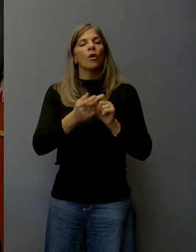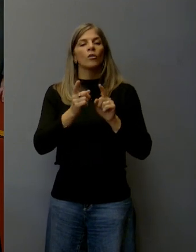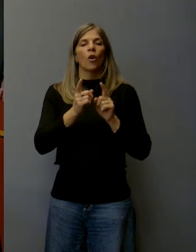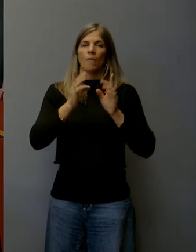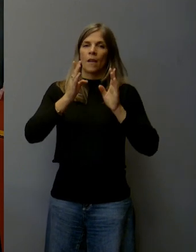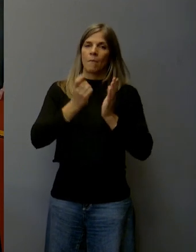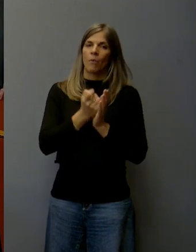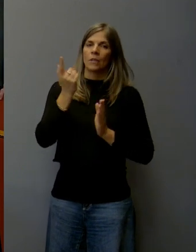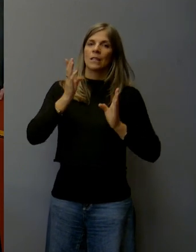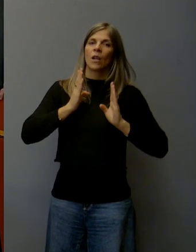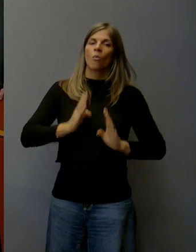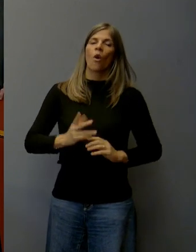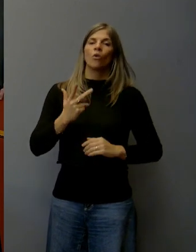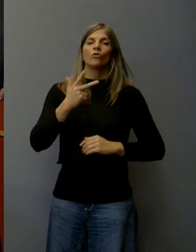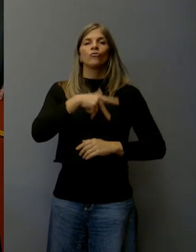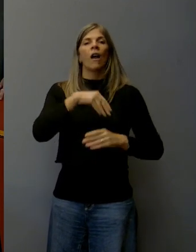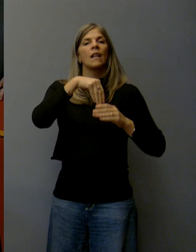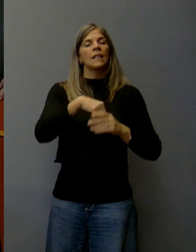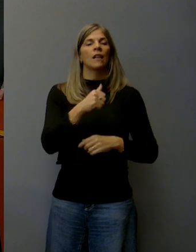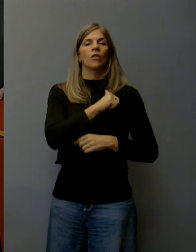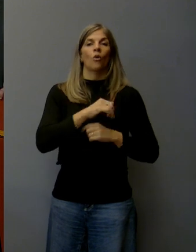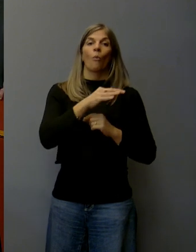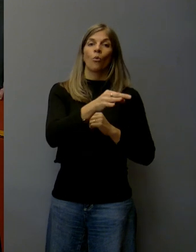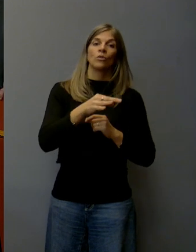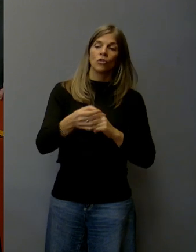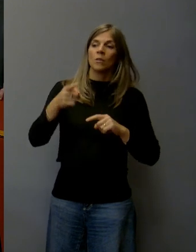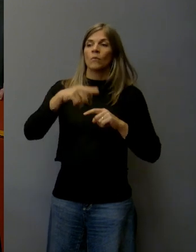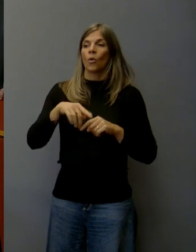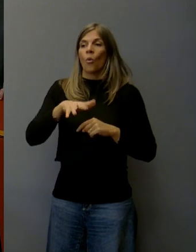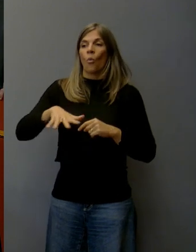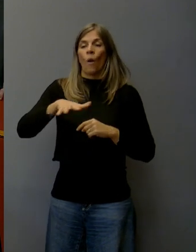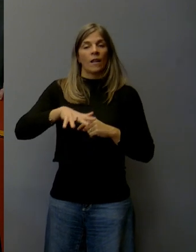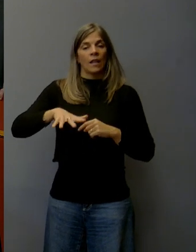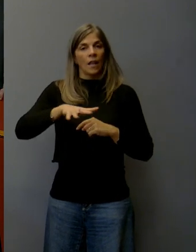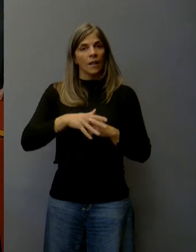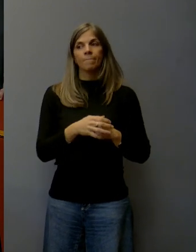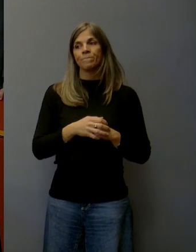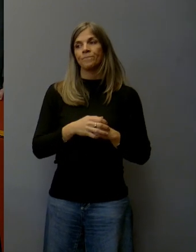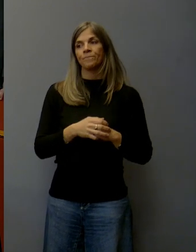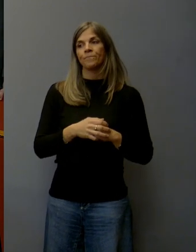all'interno dei municipi e dei Quartieri così come